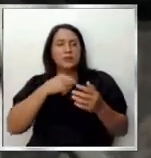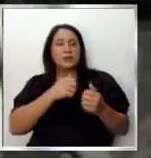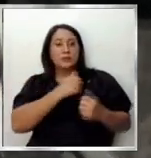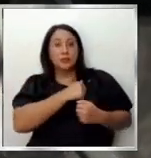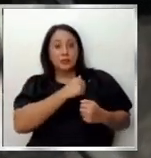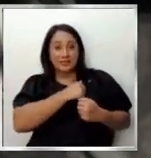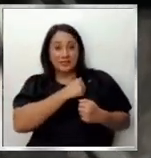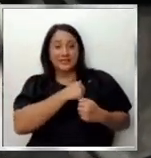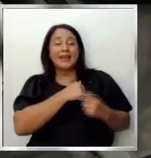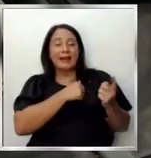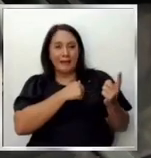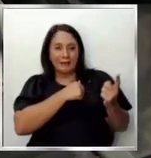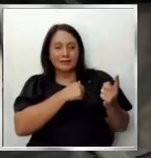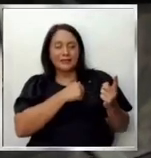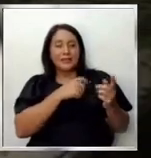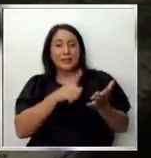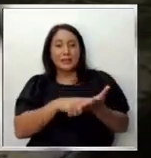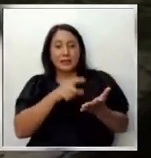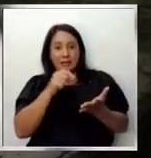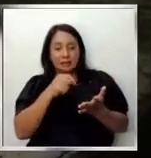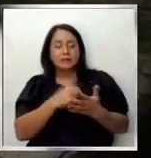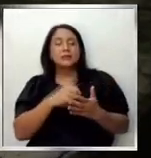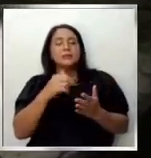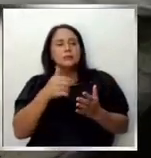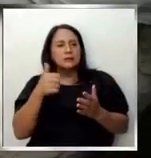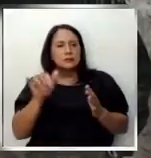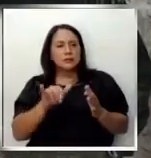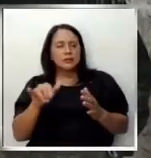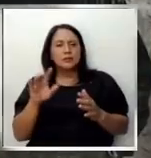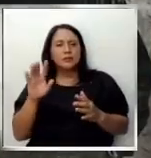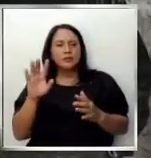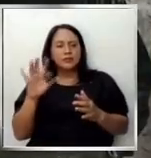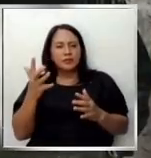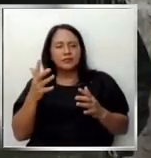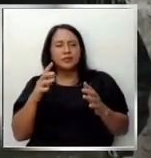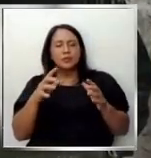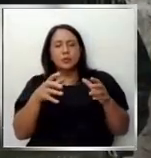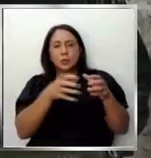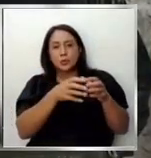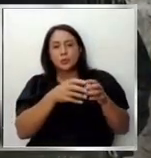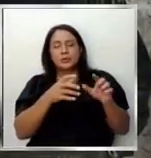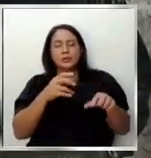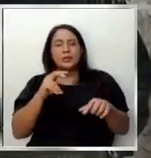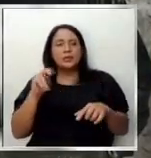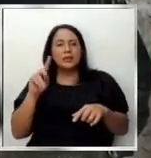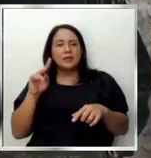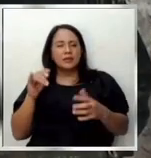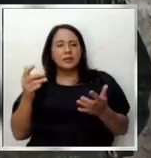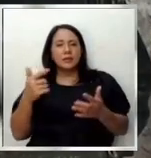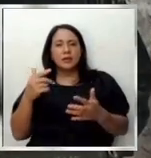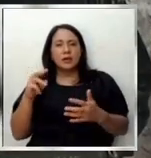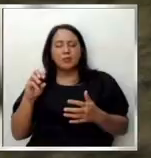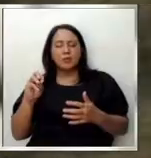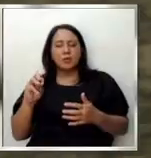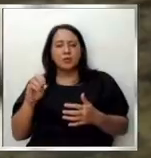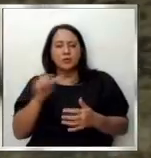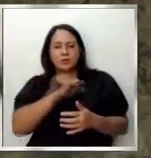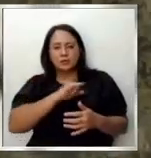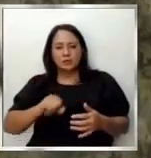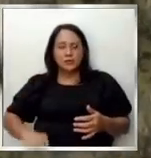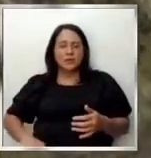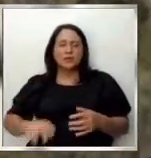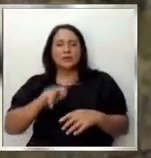the Philippines sa Tarlac, gayon din sa 5th Infantry Division ng Philippine Navy sa Gamo sa Isabela at sa Philippine